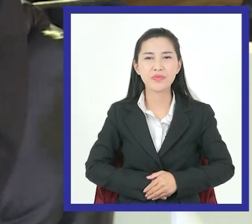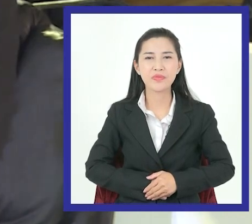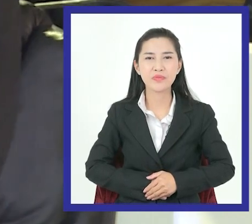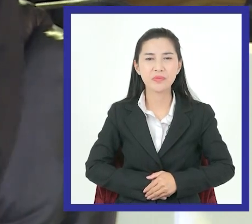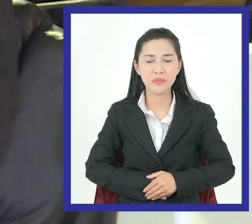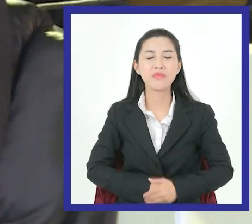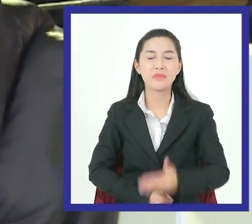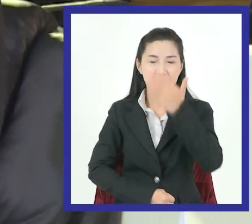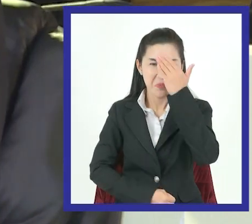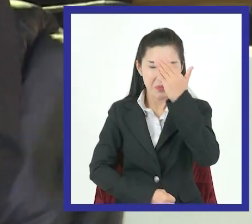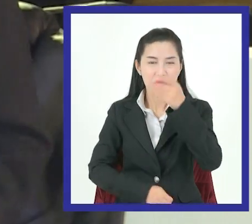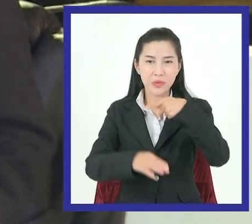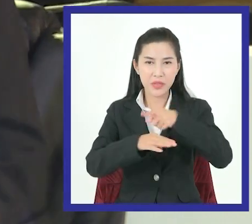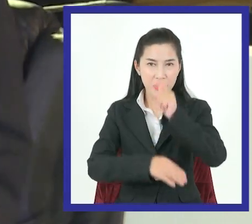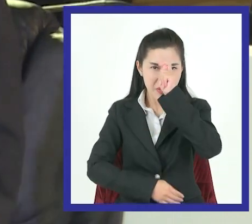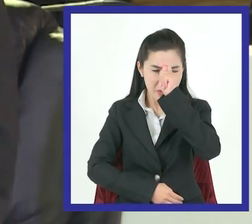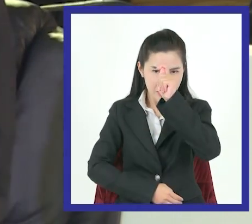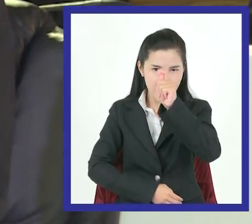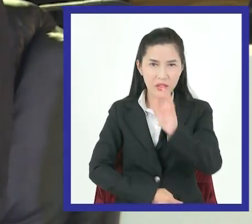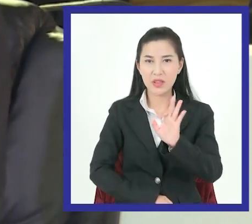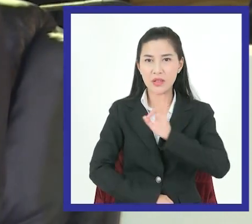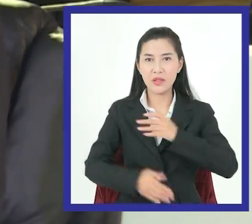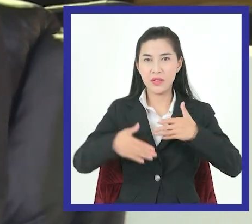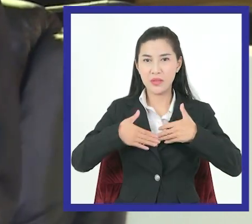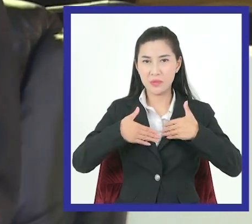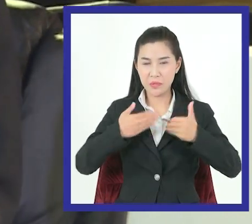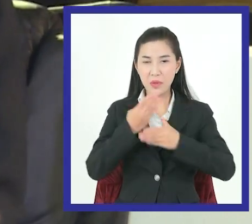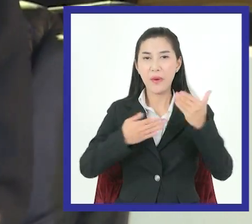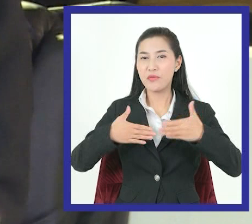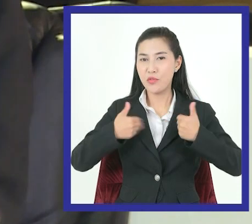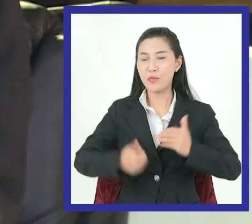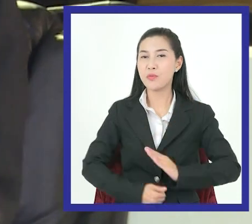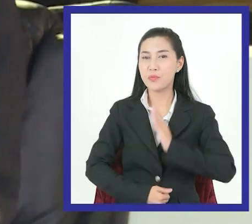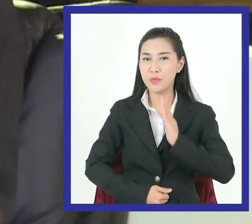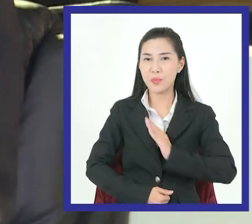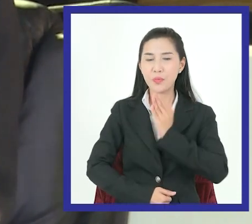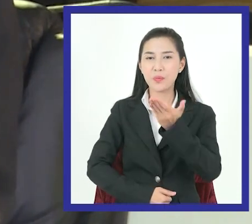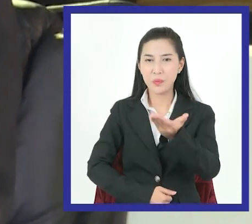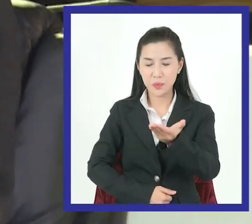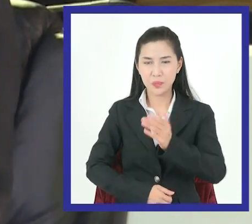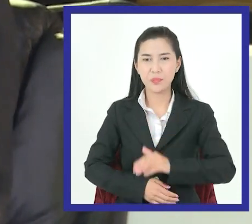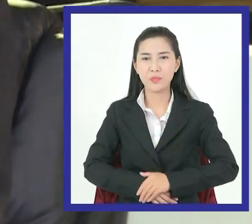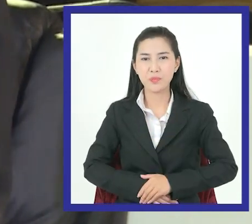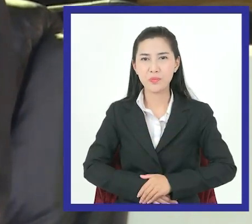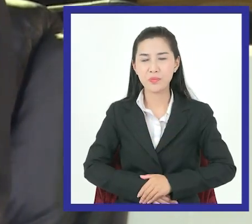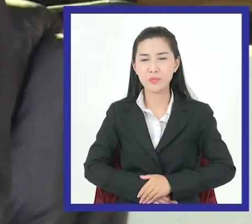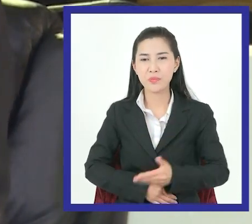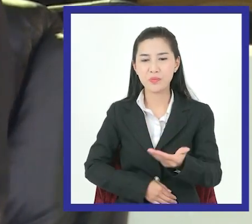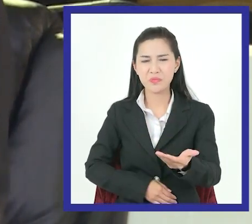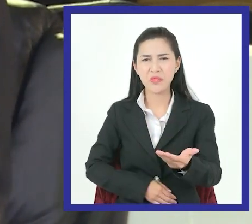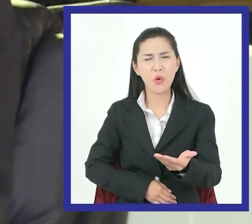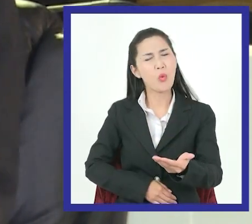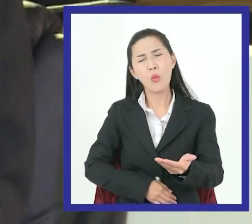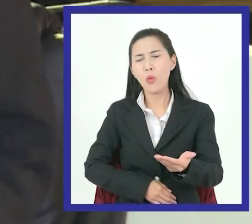ประธานสภาทที่เคารพสมาชิกสภาทผู้ทรงเกียรติครับผมสมพงษ์ไกลทิลกูหรือเอาเลี้ยงเชิญยิ้มครับเสีย